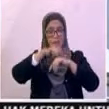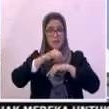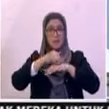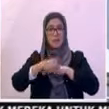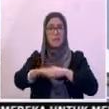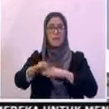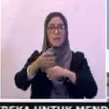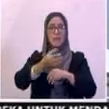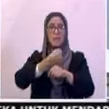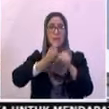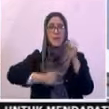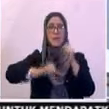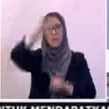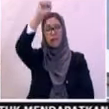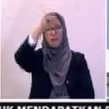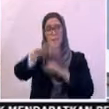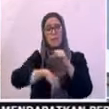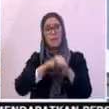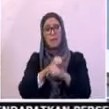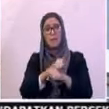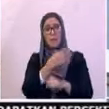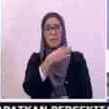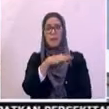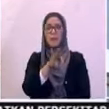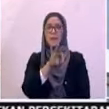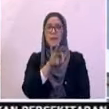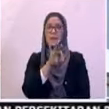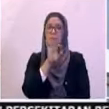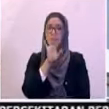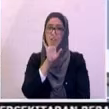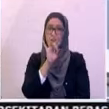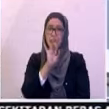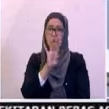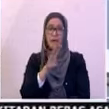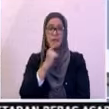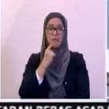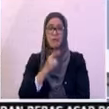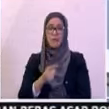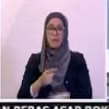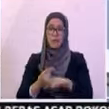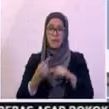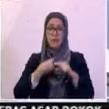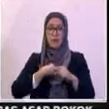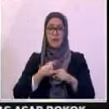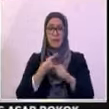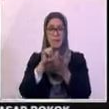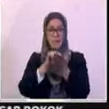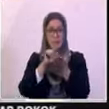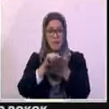1984. Dian Fatihah Maknoh bersama juru kamera Khairi Ismail, Brunei RTM.